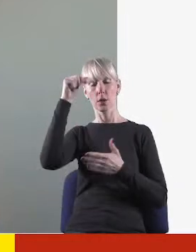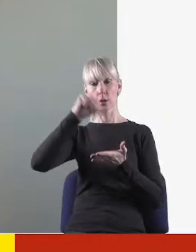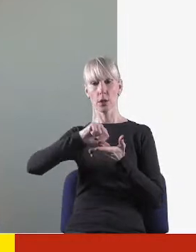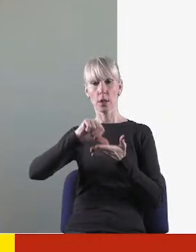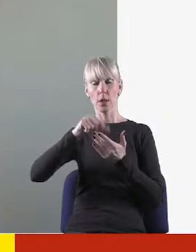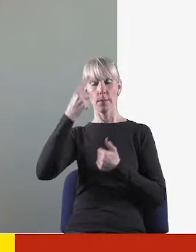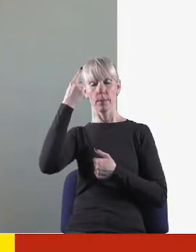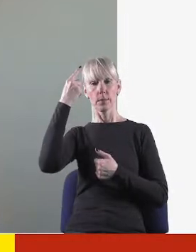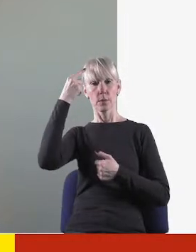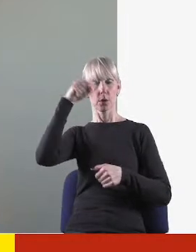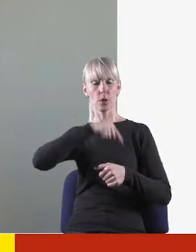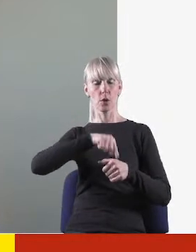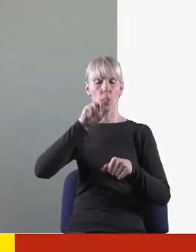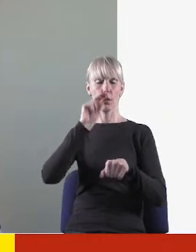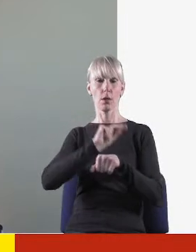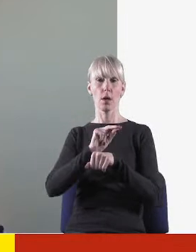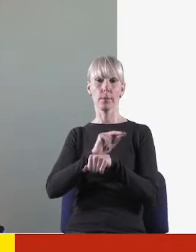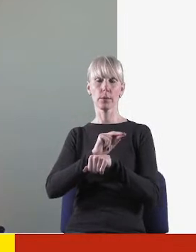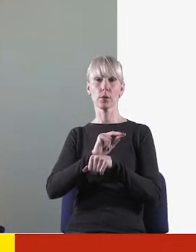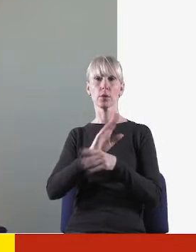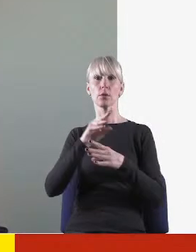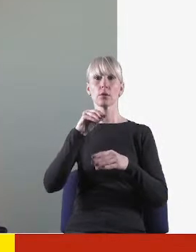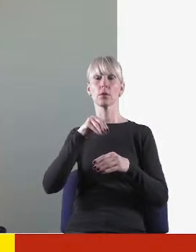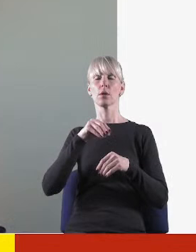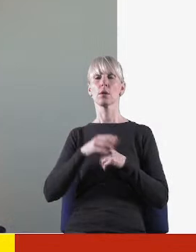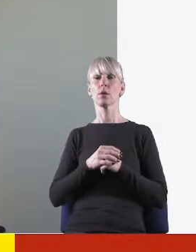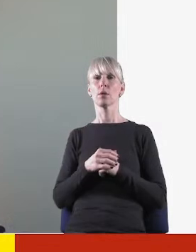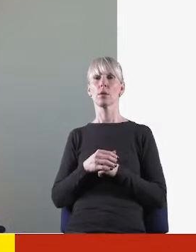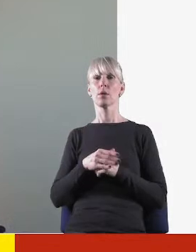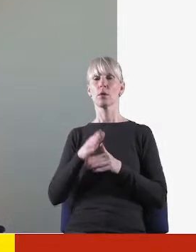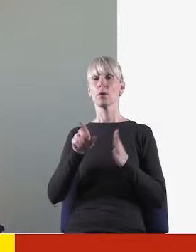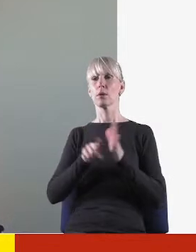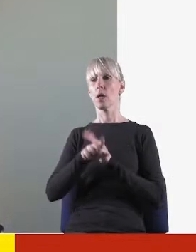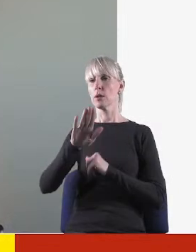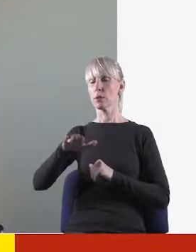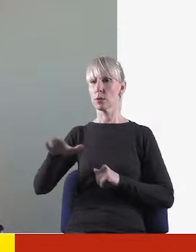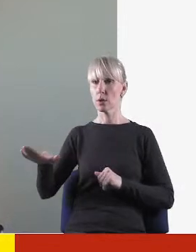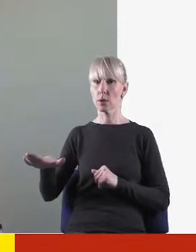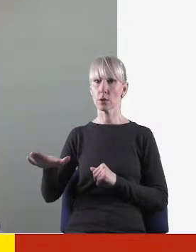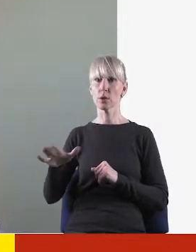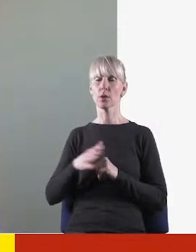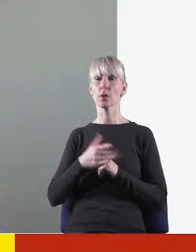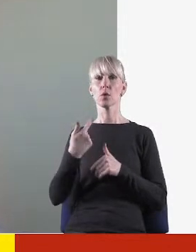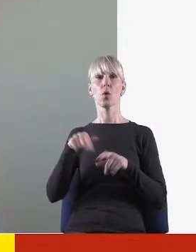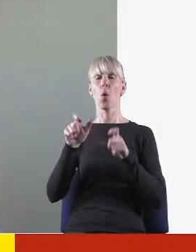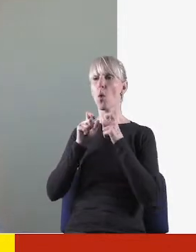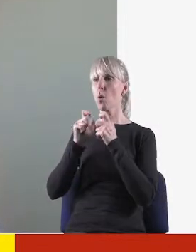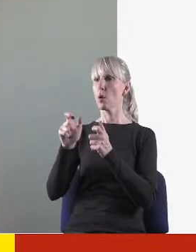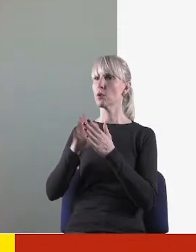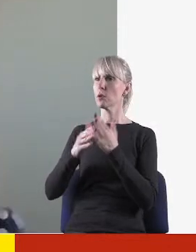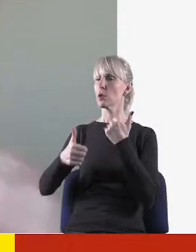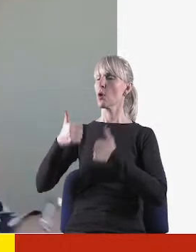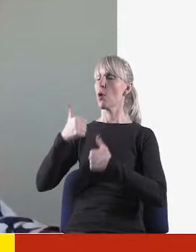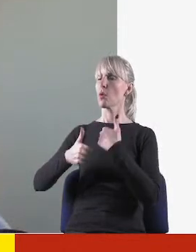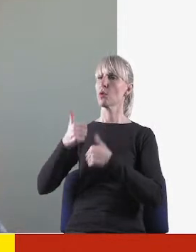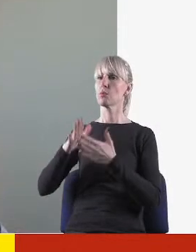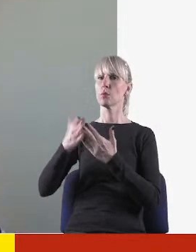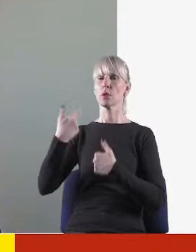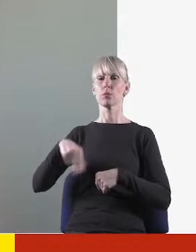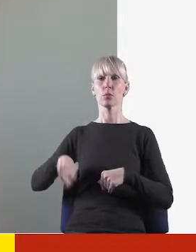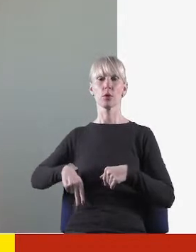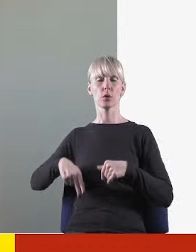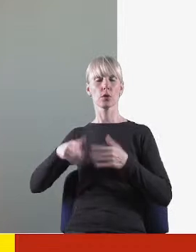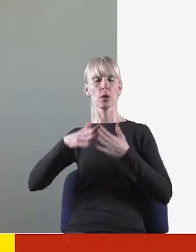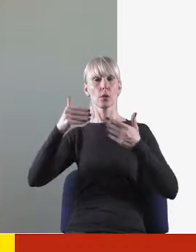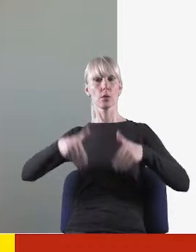i Młodzieży w związku z COVID. To dwa konkursy ogłoszone przez Ministerstwo Zdrowia,